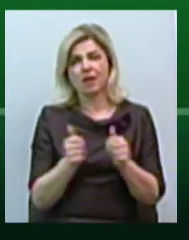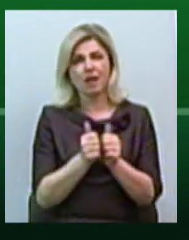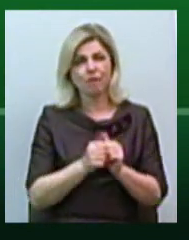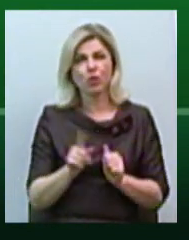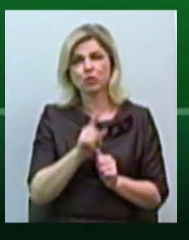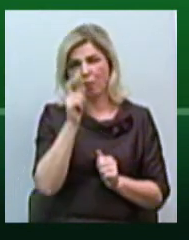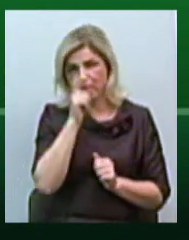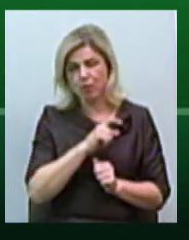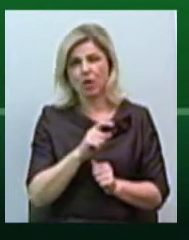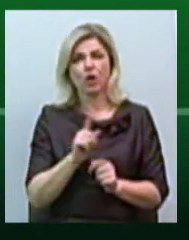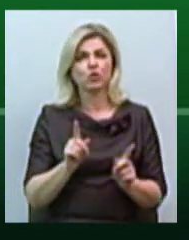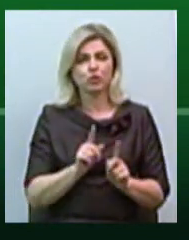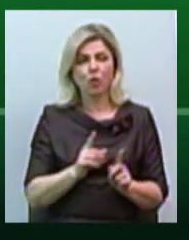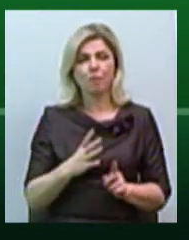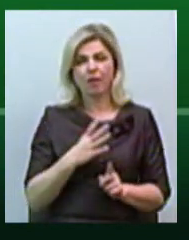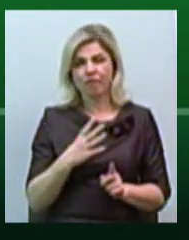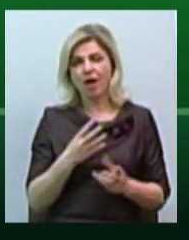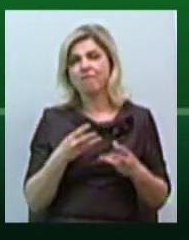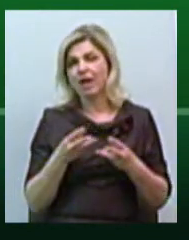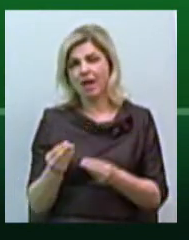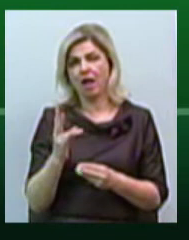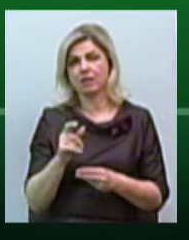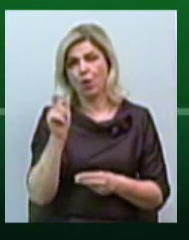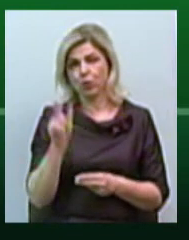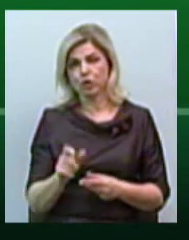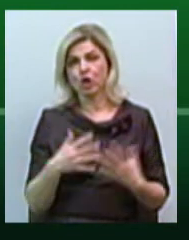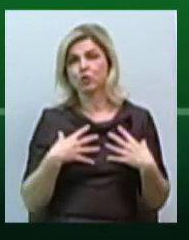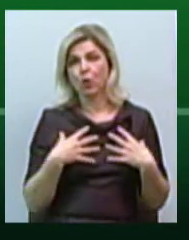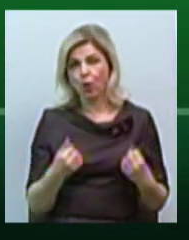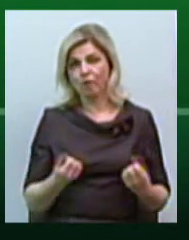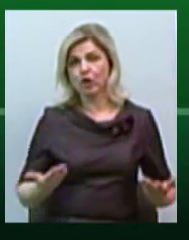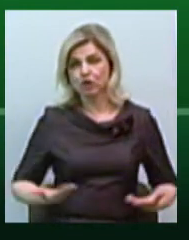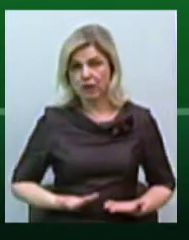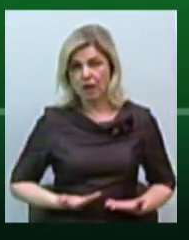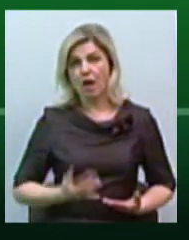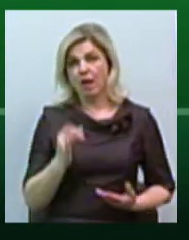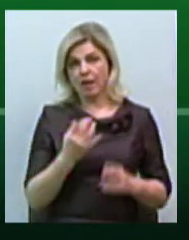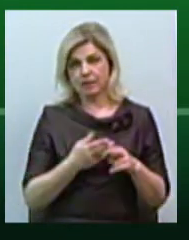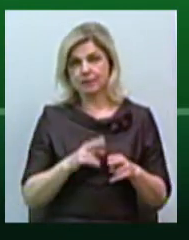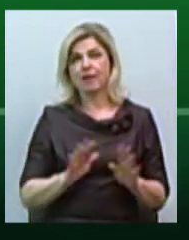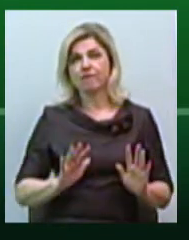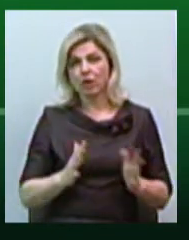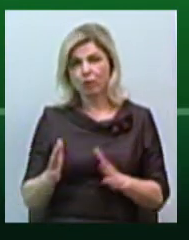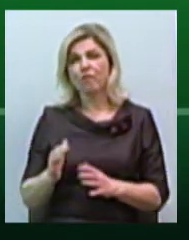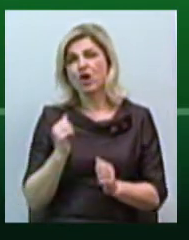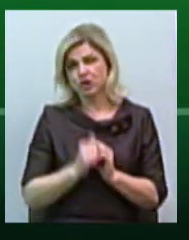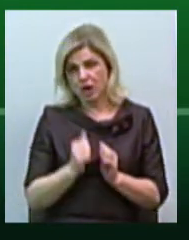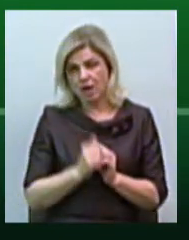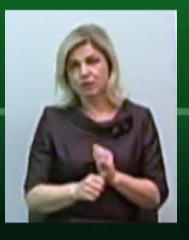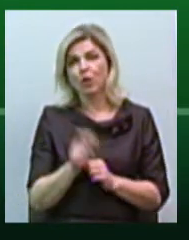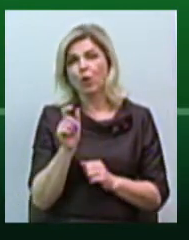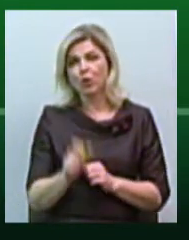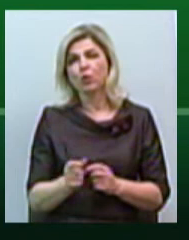негативного, деструктивного, про те, що впливає на людське життя і здоров'я. І, відповідно, це відбувається доволі часто. Людина